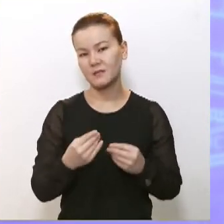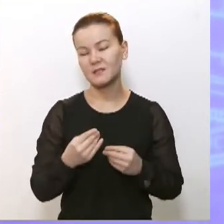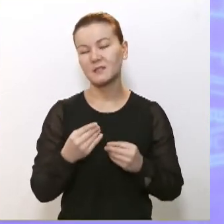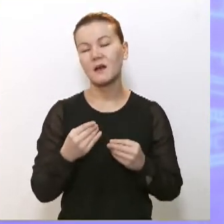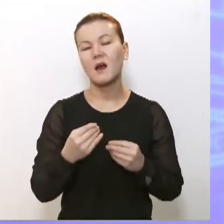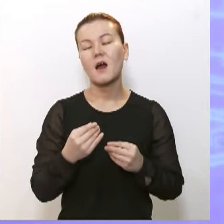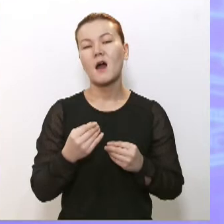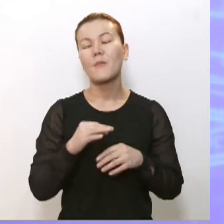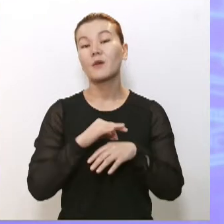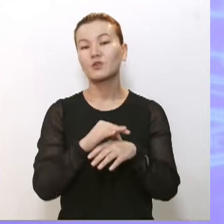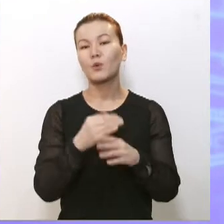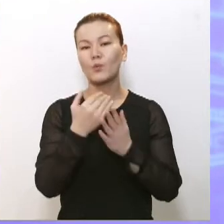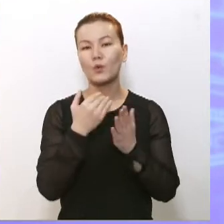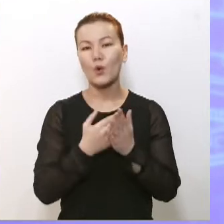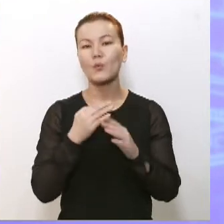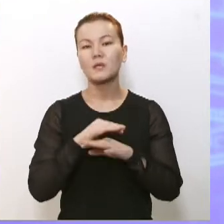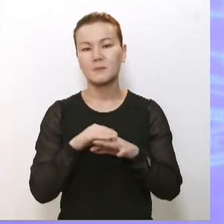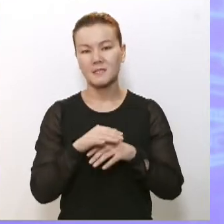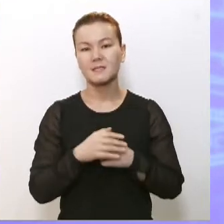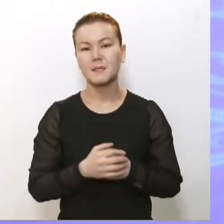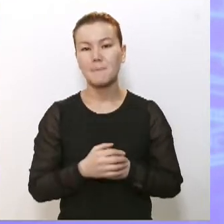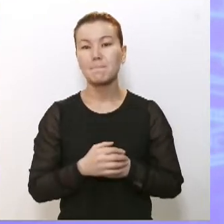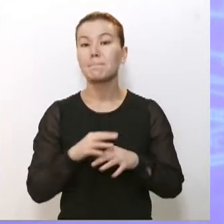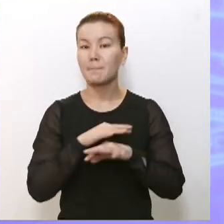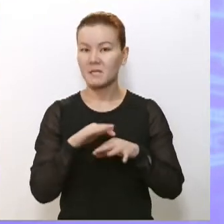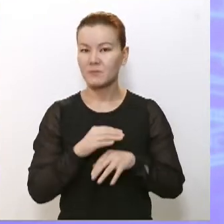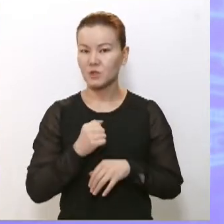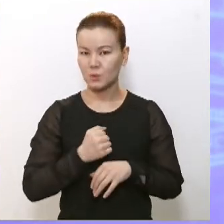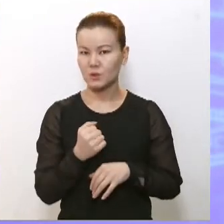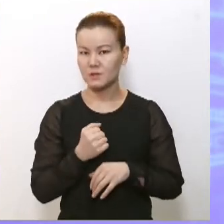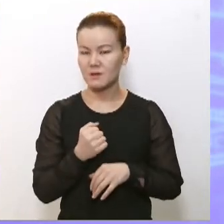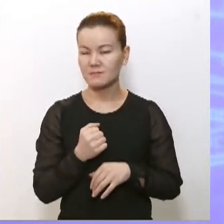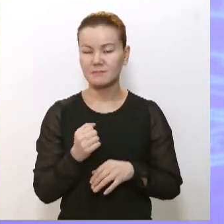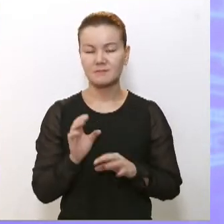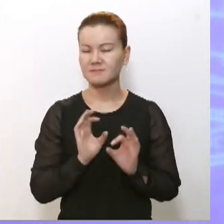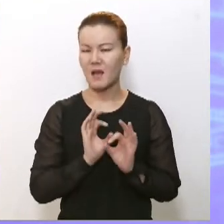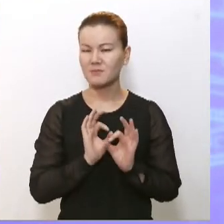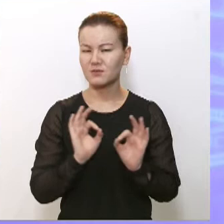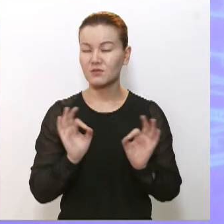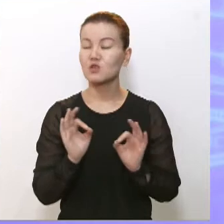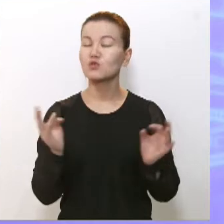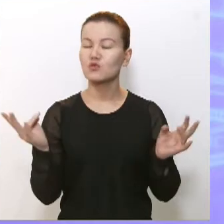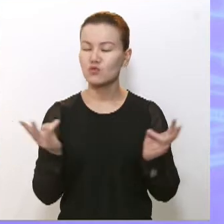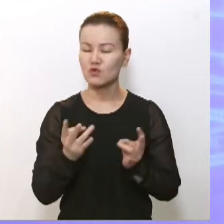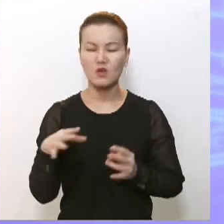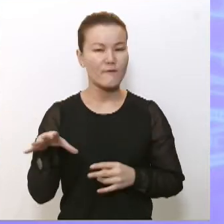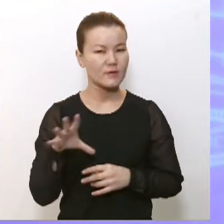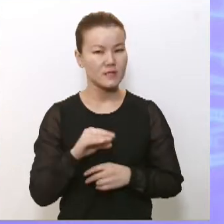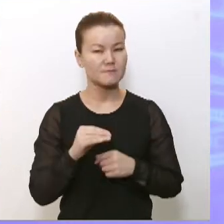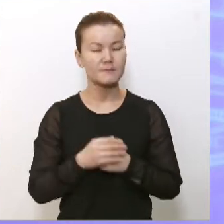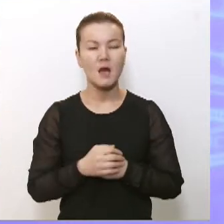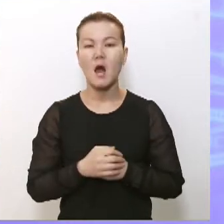проведем урок математики математика друзья абсолютно всем нужно на